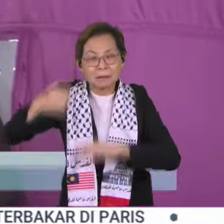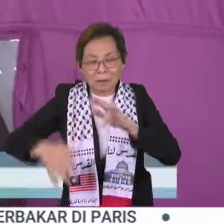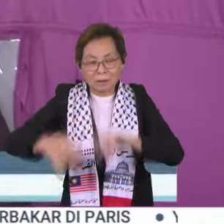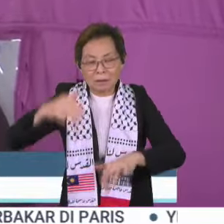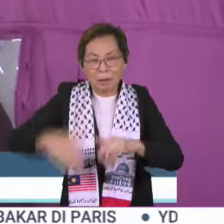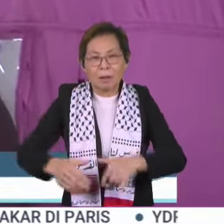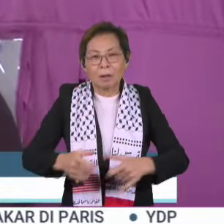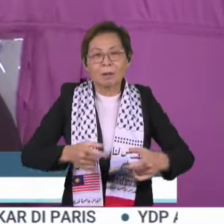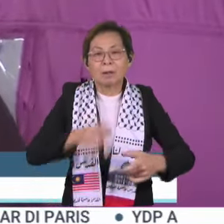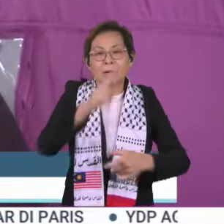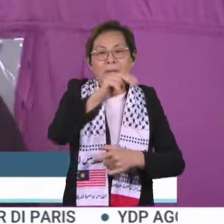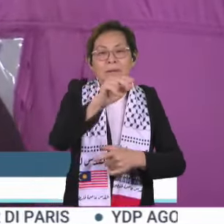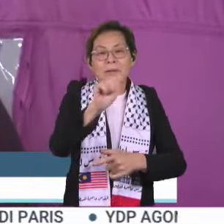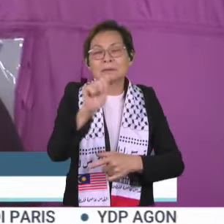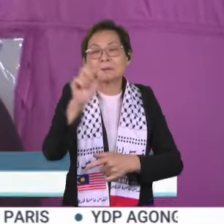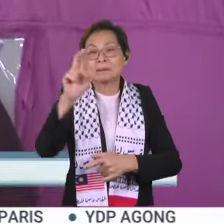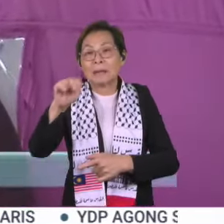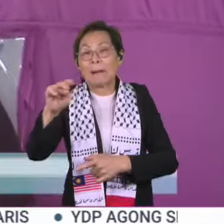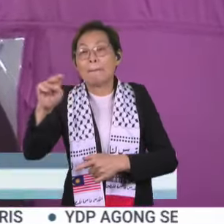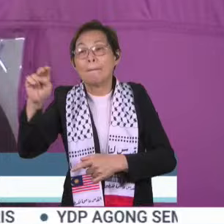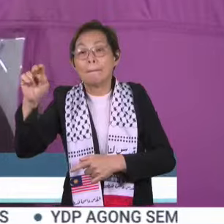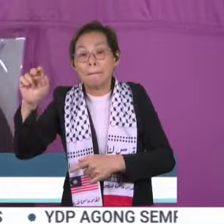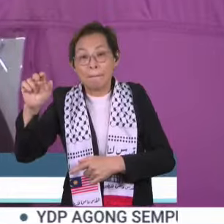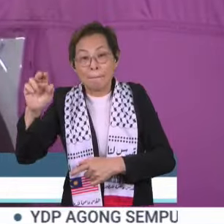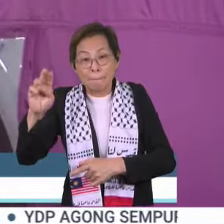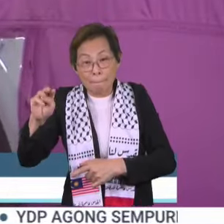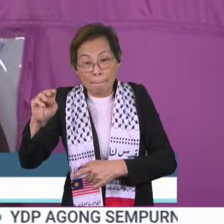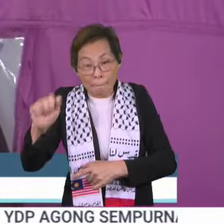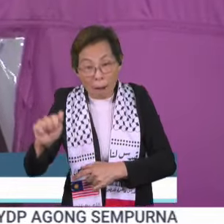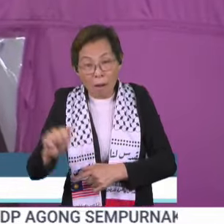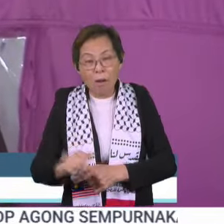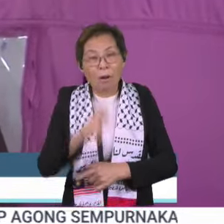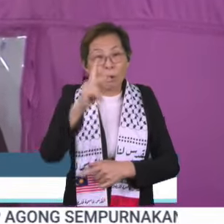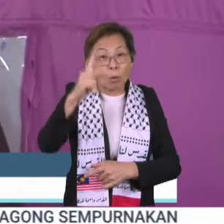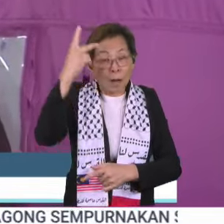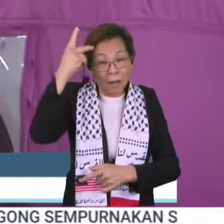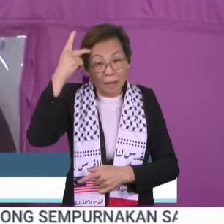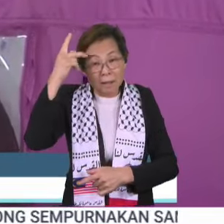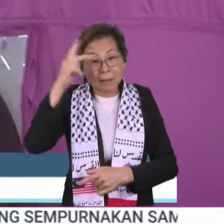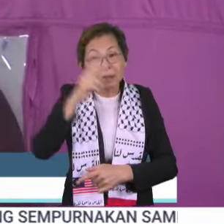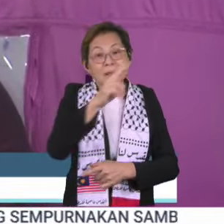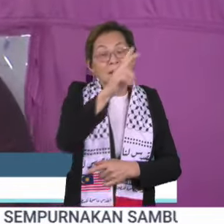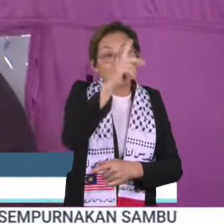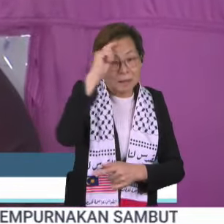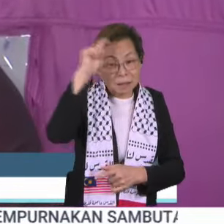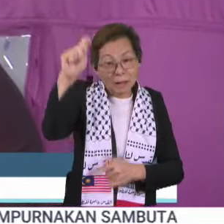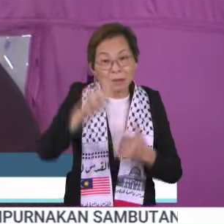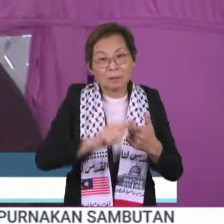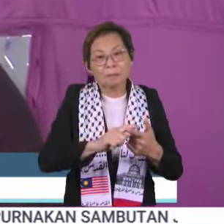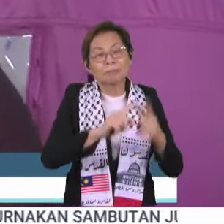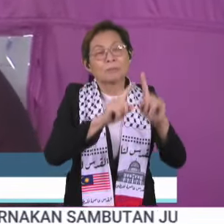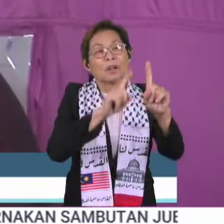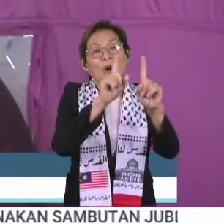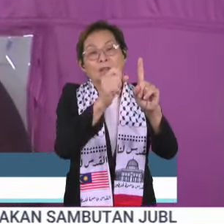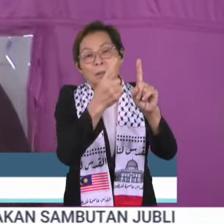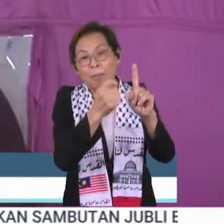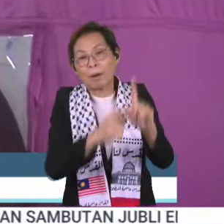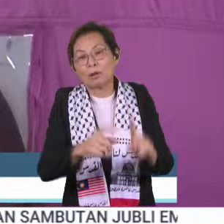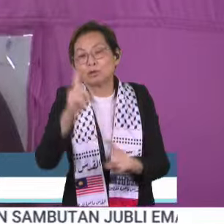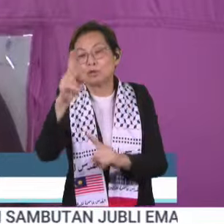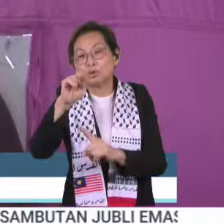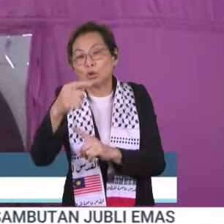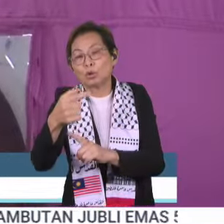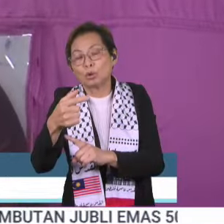jawatankuasa pengurusan bencana Negeri memaklumkan Kuala Terengganu 111 besut 133 orang dungun 55 manakala